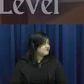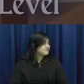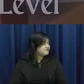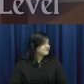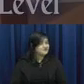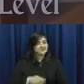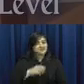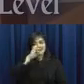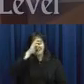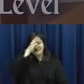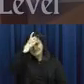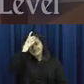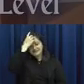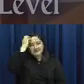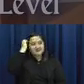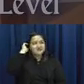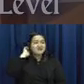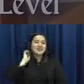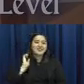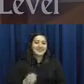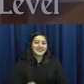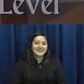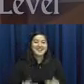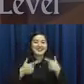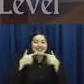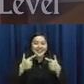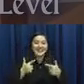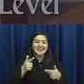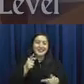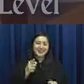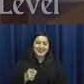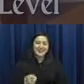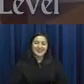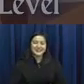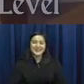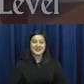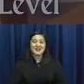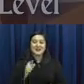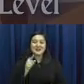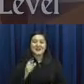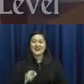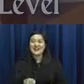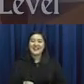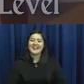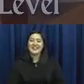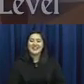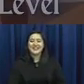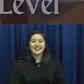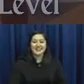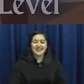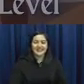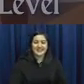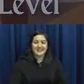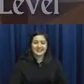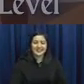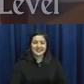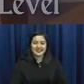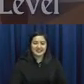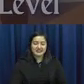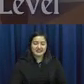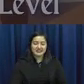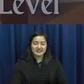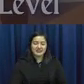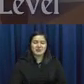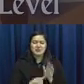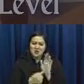siya kaya. Ha? Shout out sa'yo. Oh, di ba? Hindi, nakakapag-post ka ng rice, pupunta kayo sa ganito, pupunta